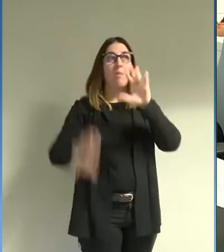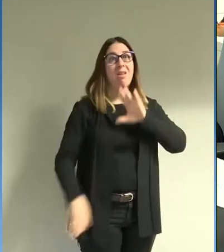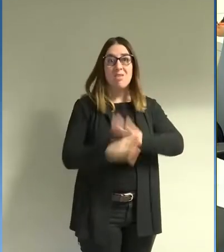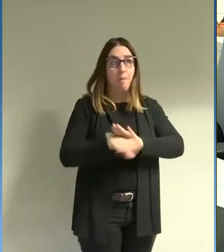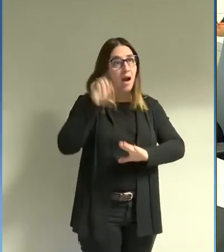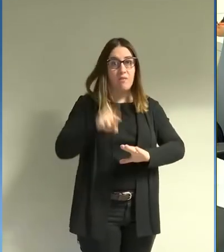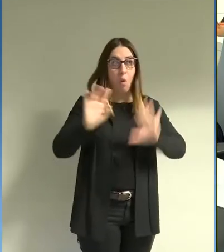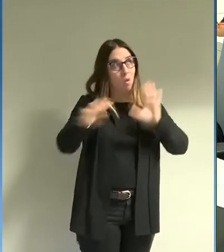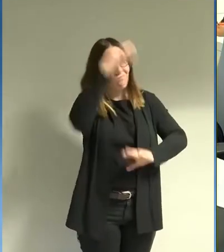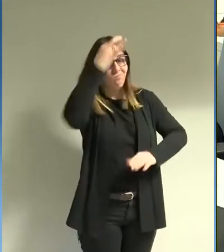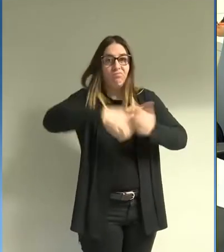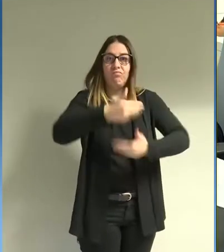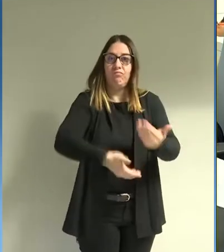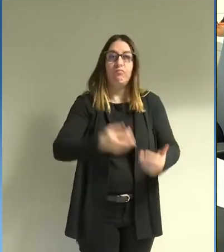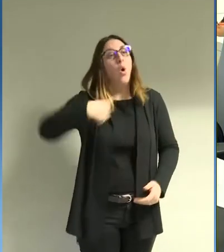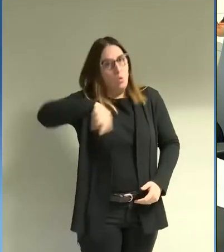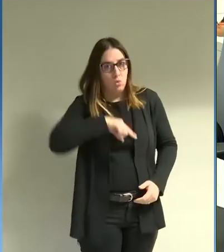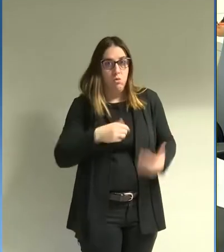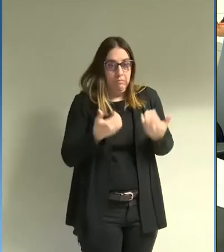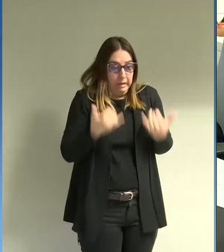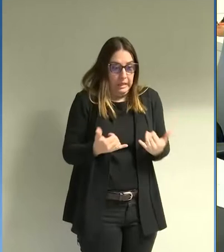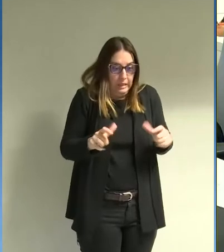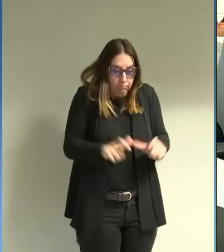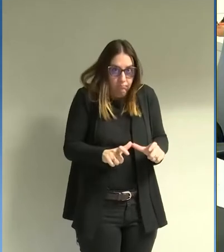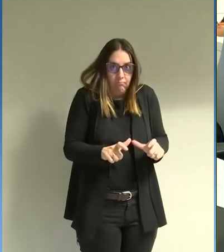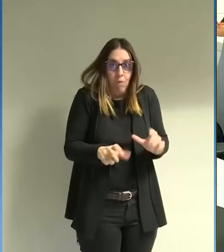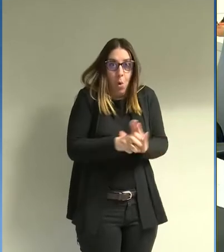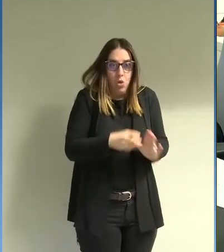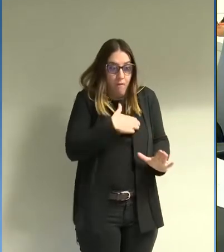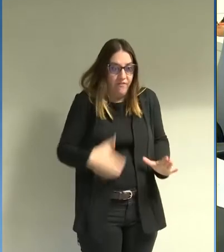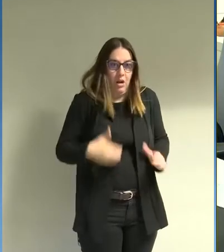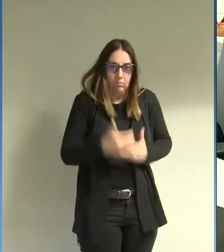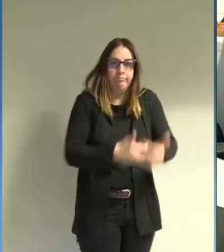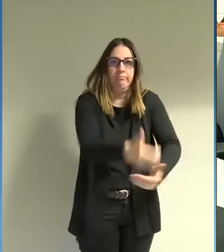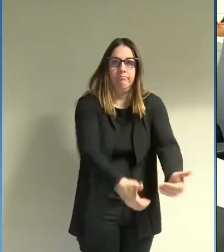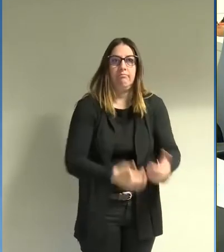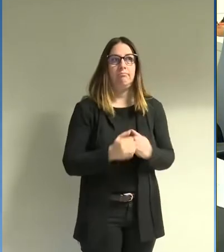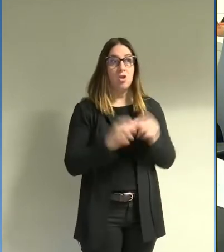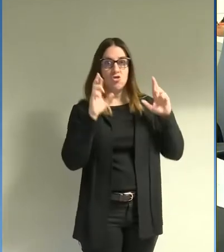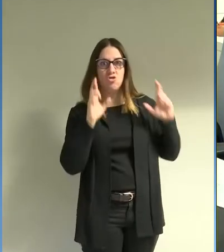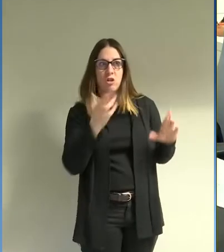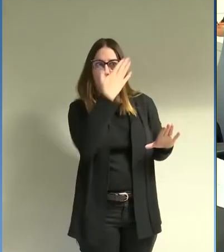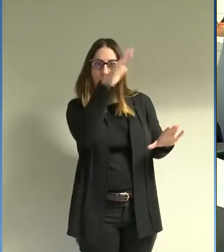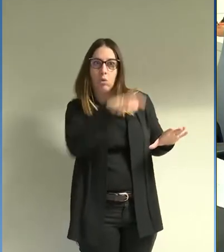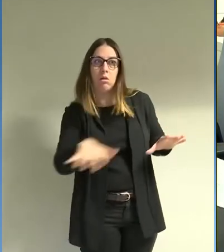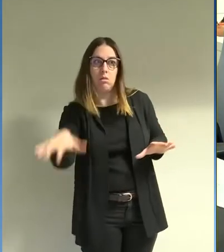donc nous nous commençons ici et nous sommes certains que d'autres territoires j'espère en tout cas suivront une une